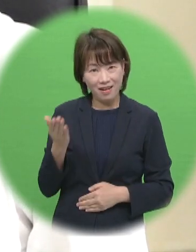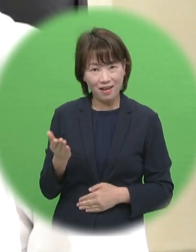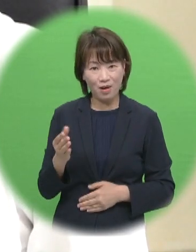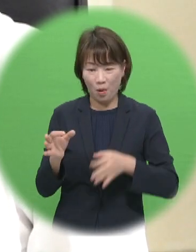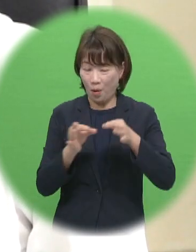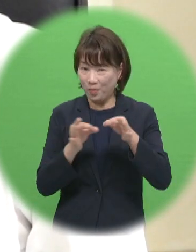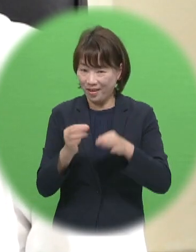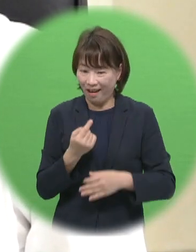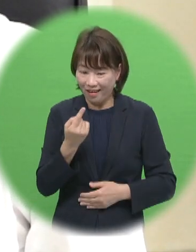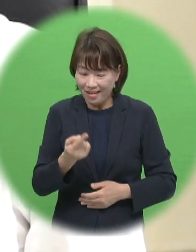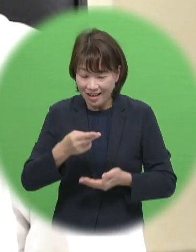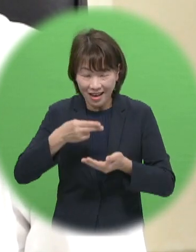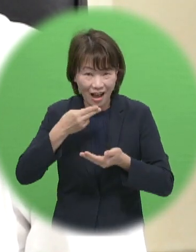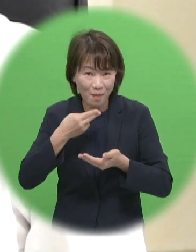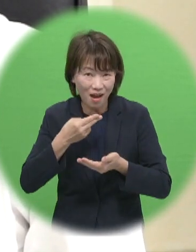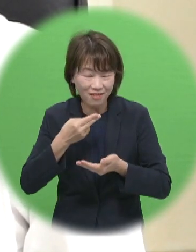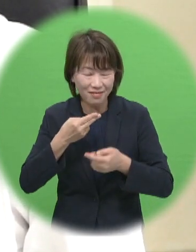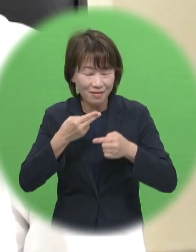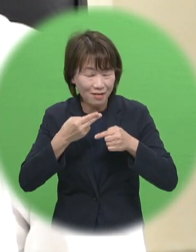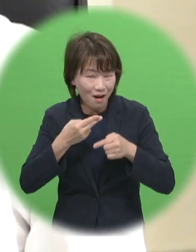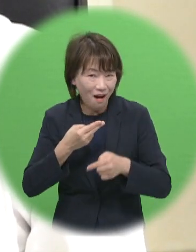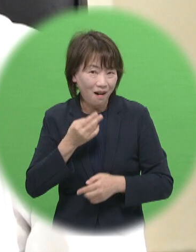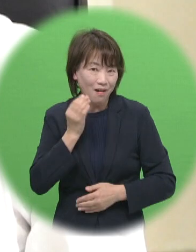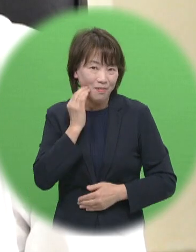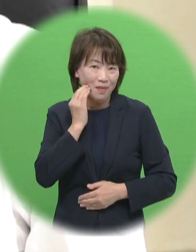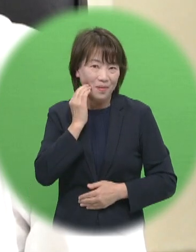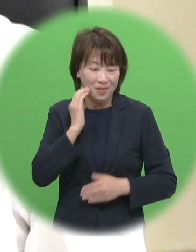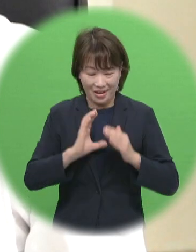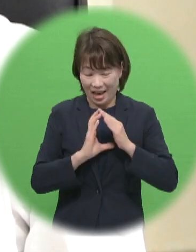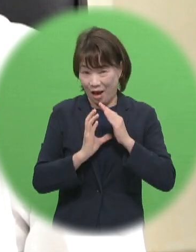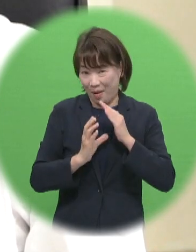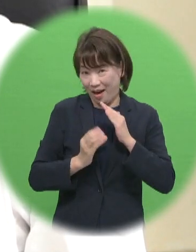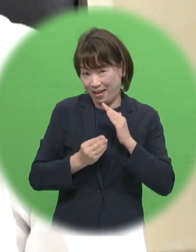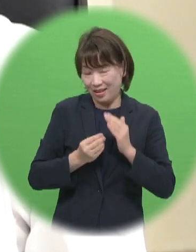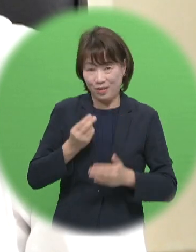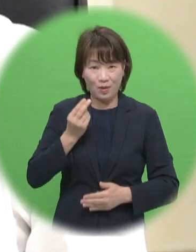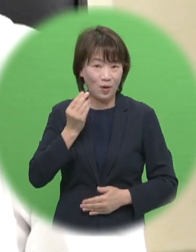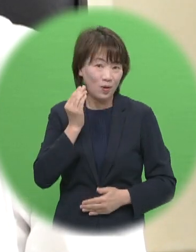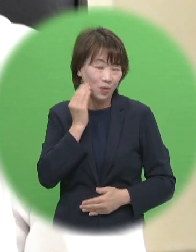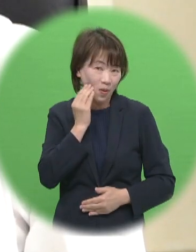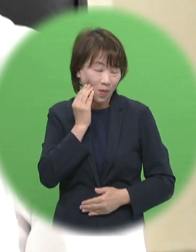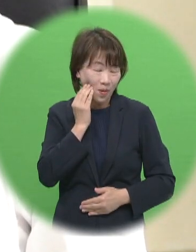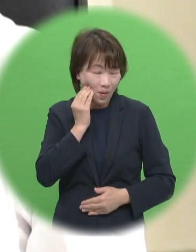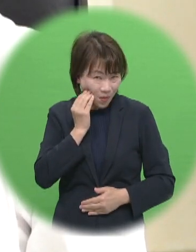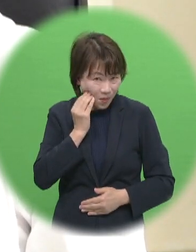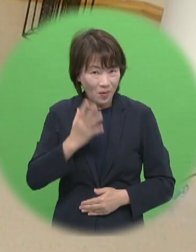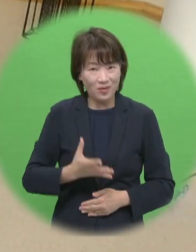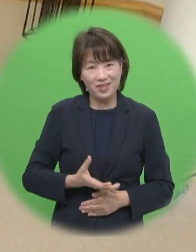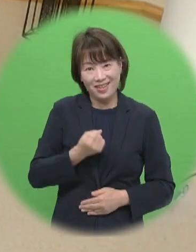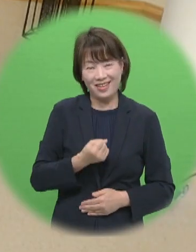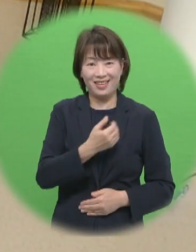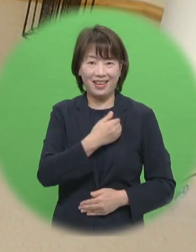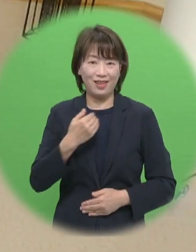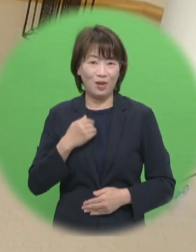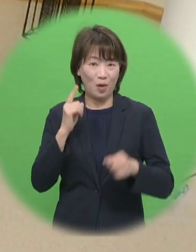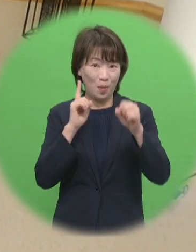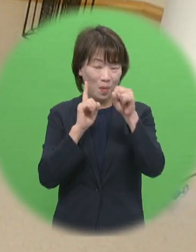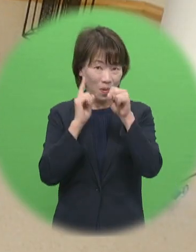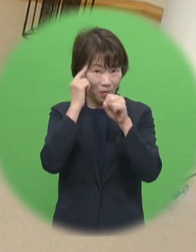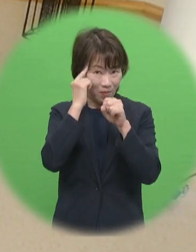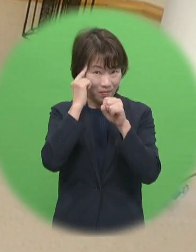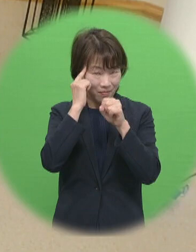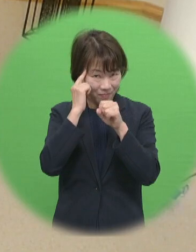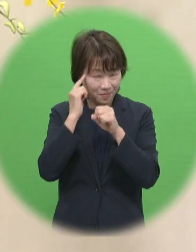をすることで、山梨というものに対するその自信をですね、皆さん持たれたんじゃないかなと思います。名古屋というのも面白いな